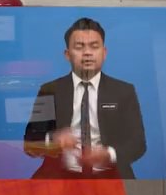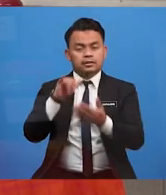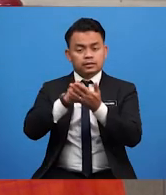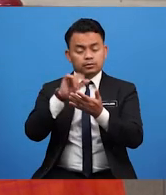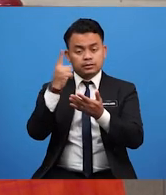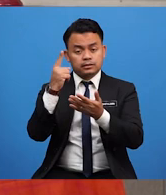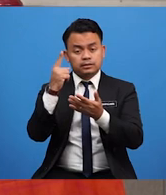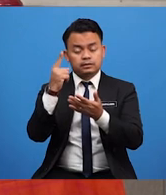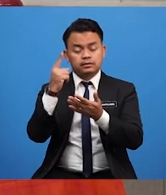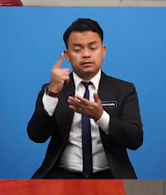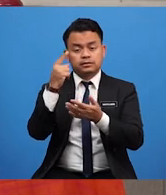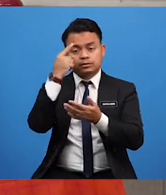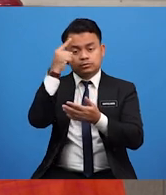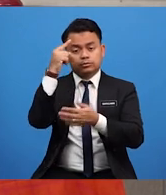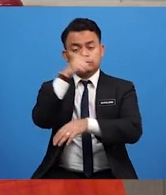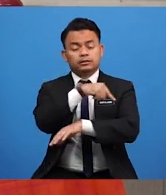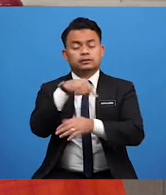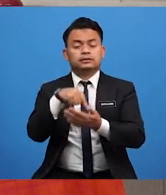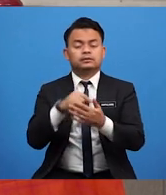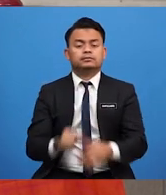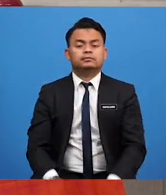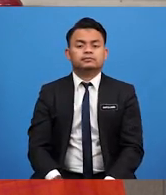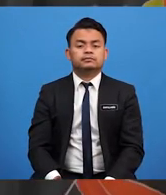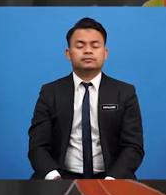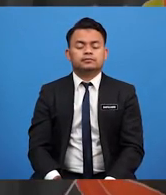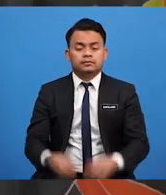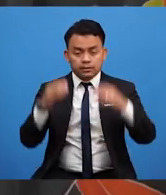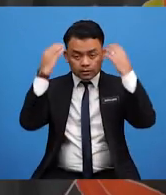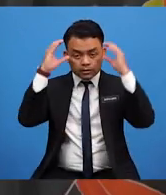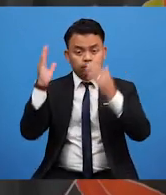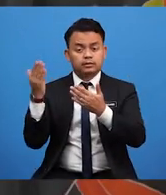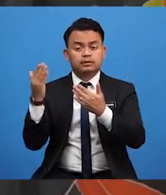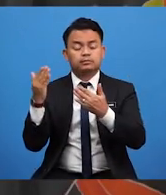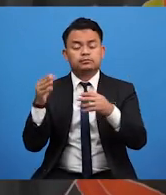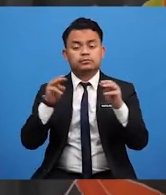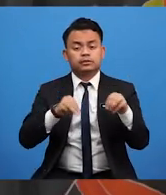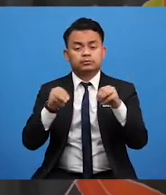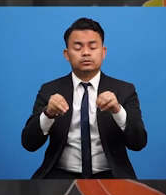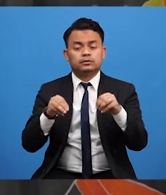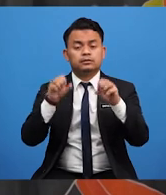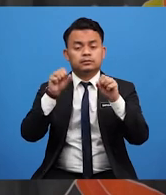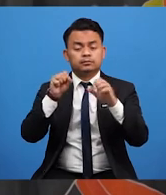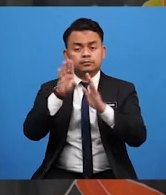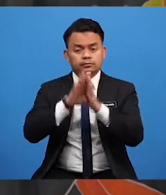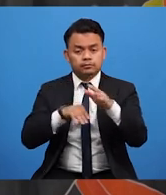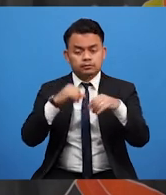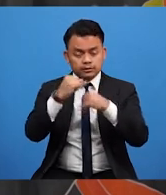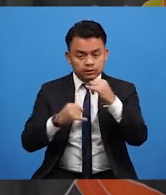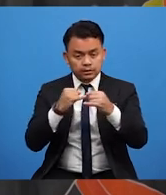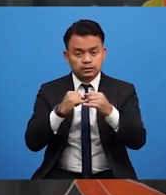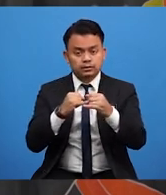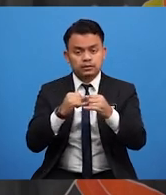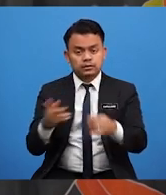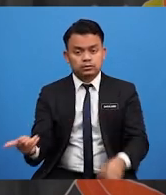Sekian sahaja sesi pembelajaran kita dalam episod ini. Cikgu berharap murid-murid berjaya